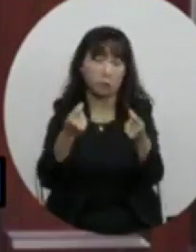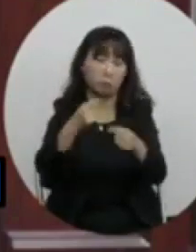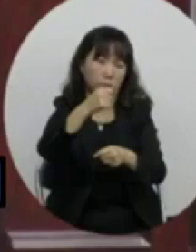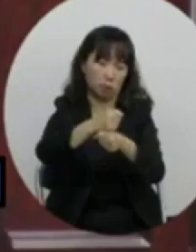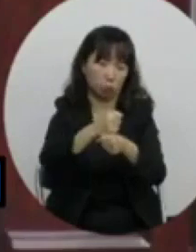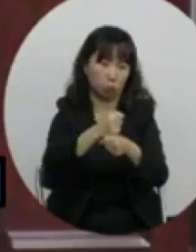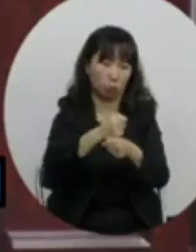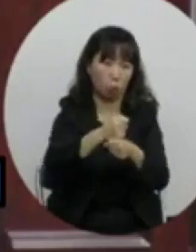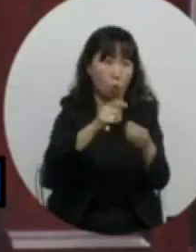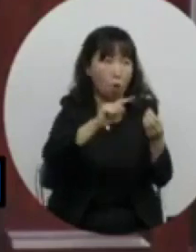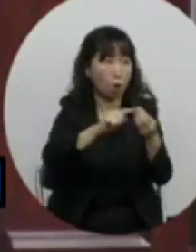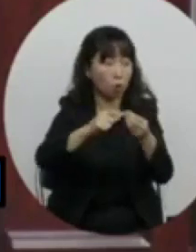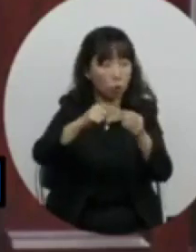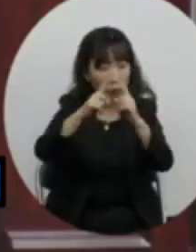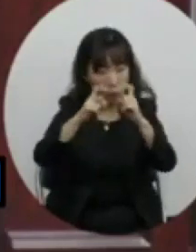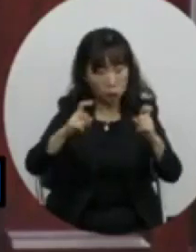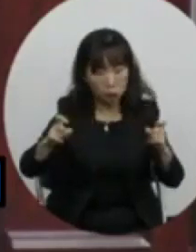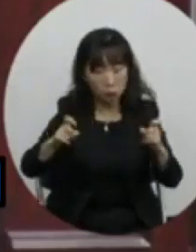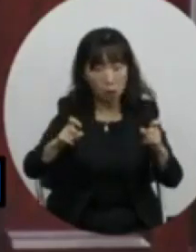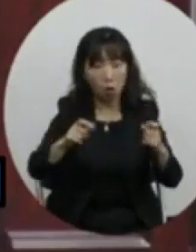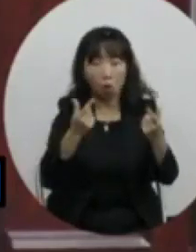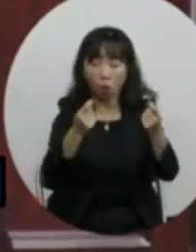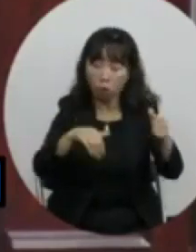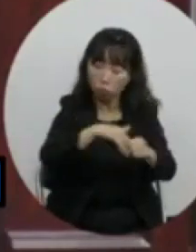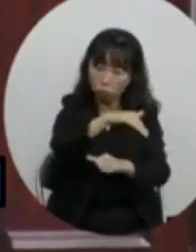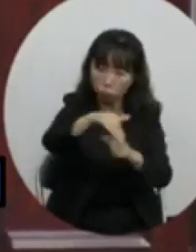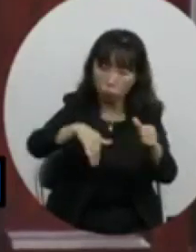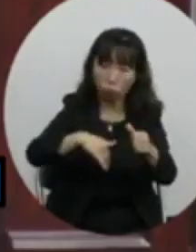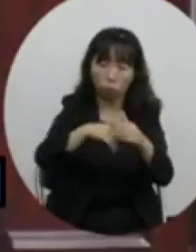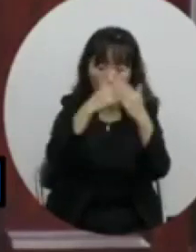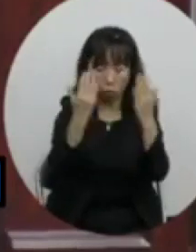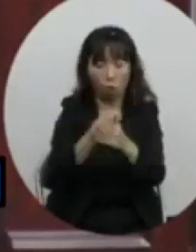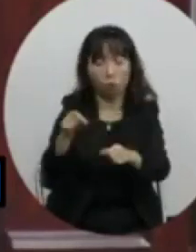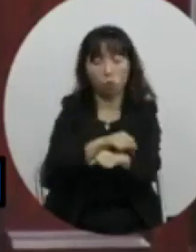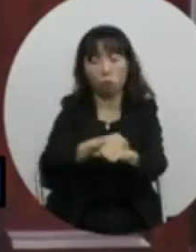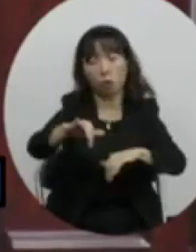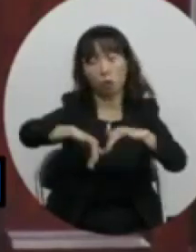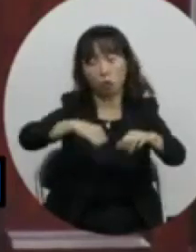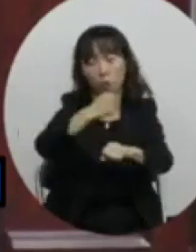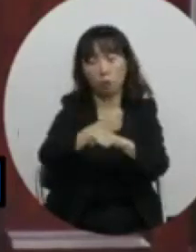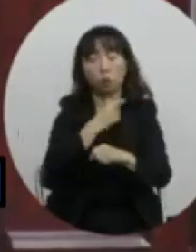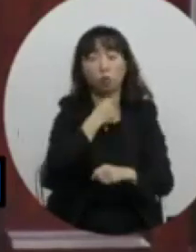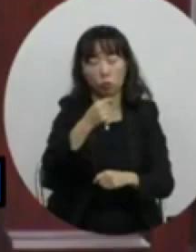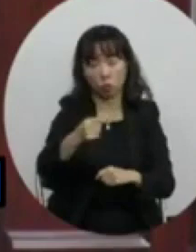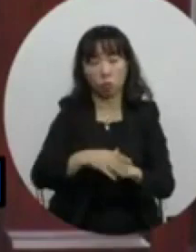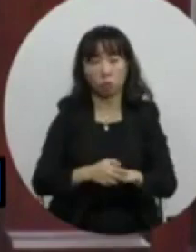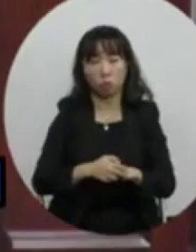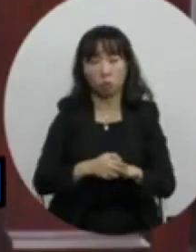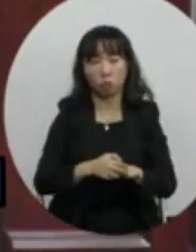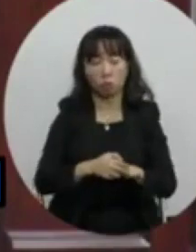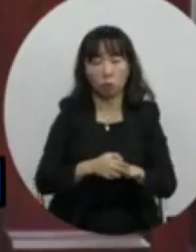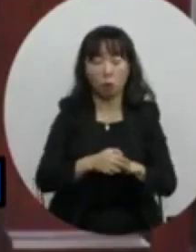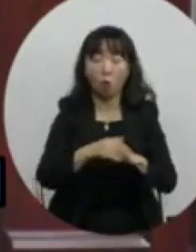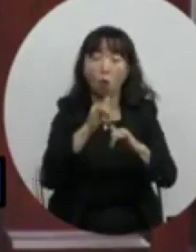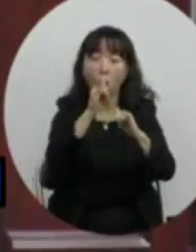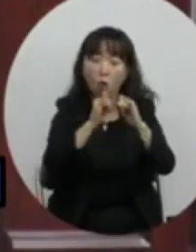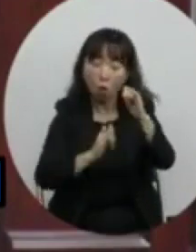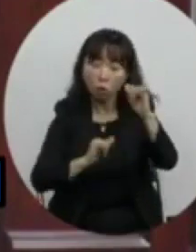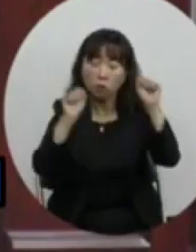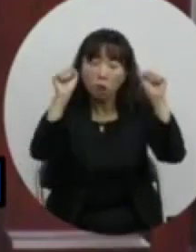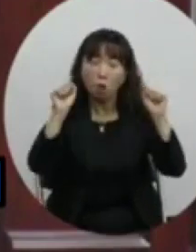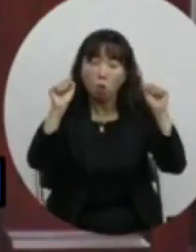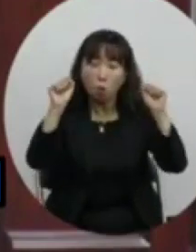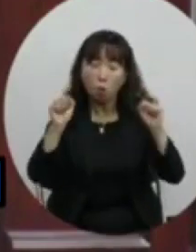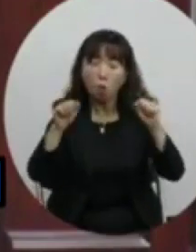통일신라 고려문화특화 거리로 재탄생시키자는 것이었습니다. 역사문화 레저 관광도시야말로